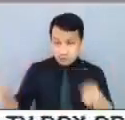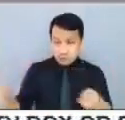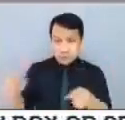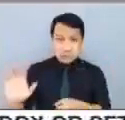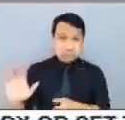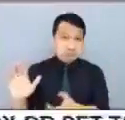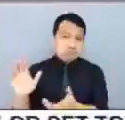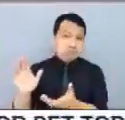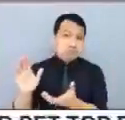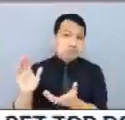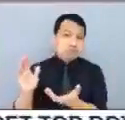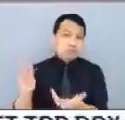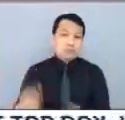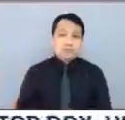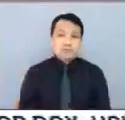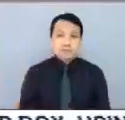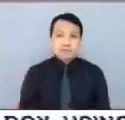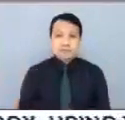hindi.